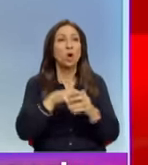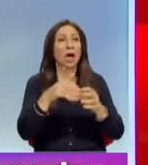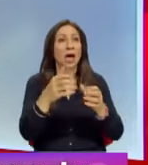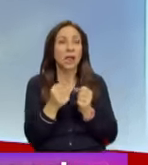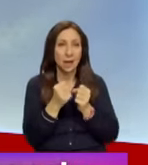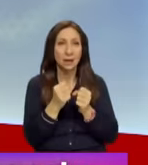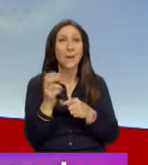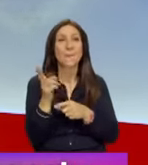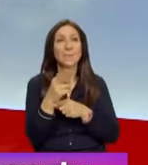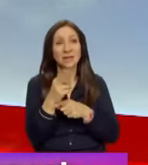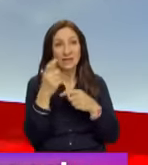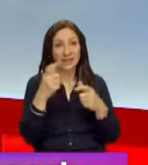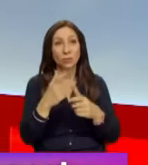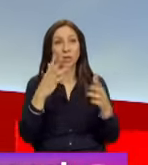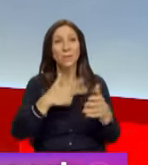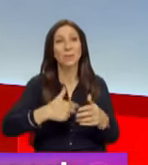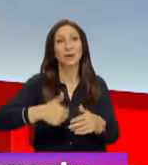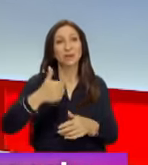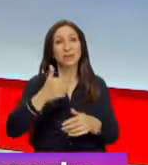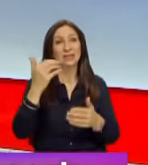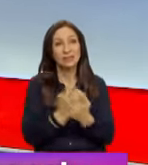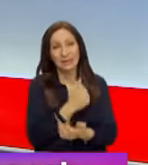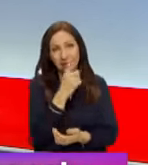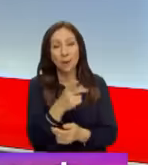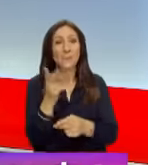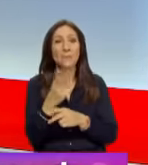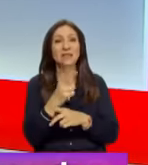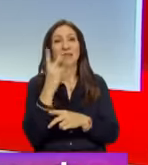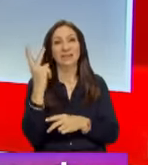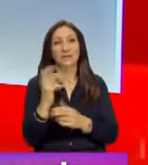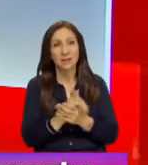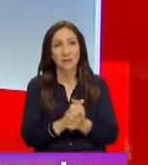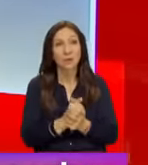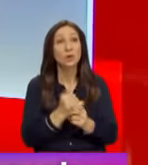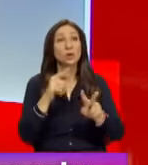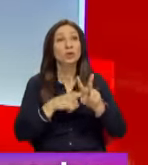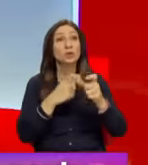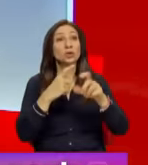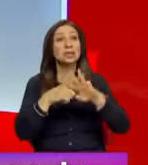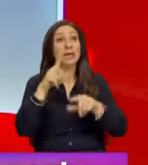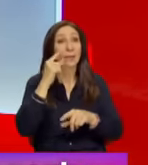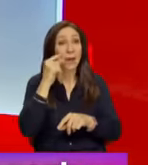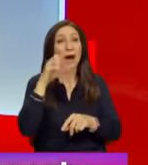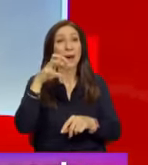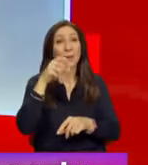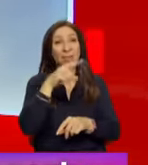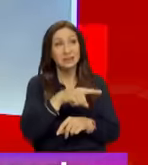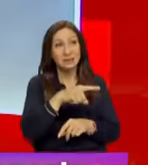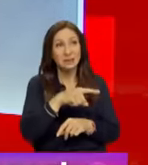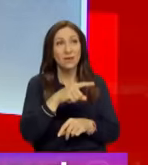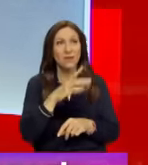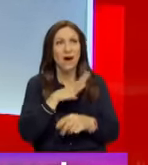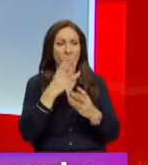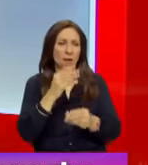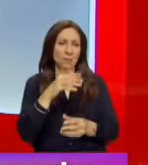alarak Balıkesir'de Büyükşehir Belediye Başkanı seçildi Balıkesirliler tarafından. Yücel Yılmaz AK Parti'nin